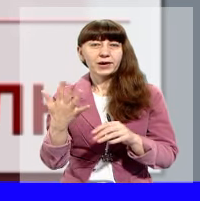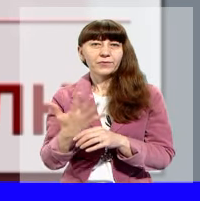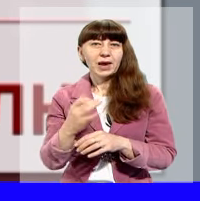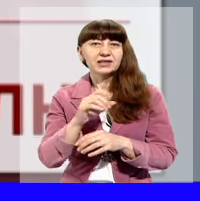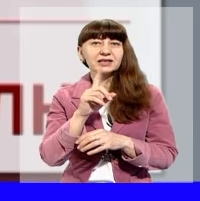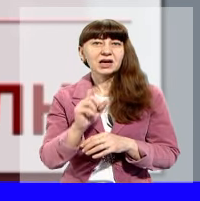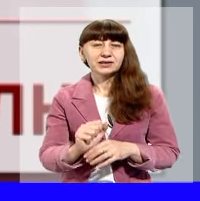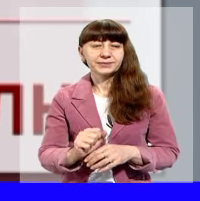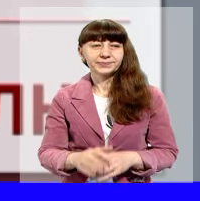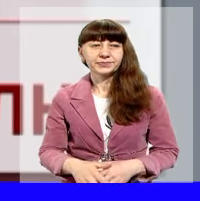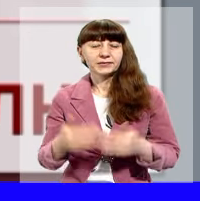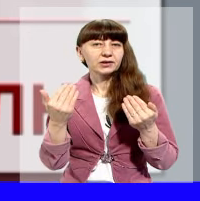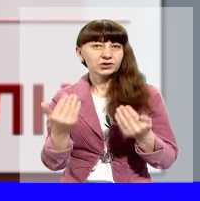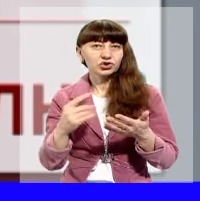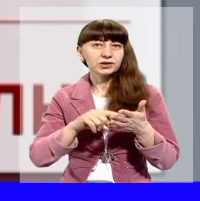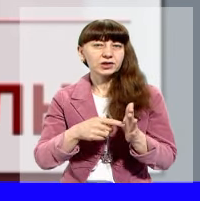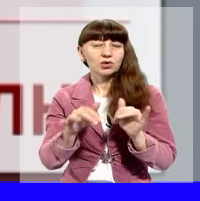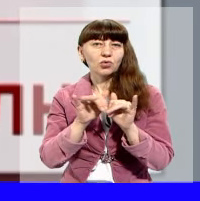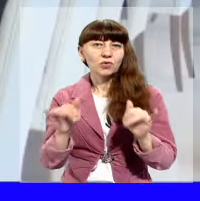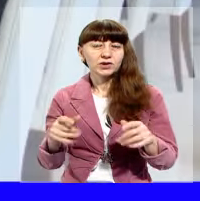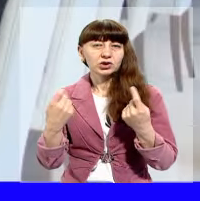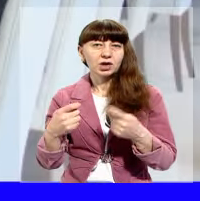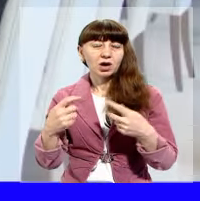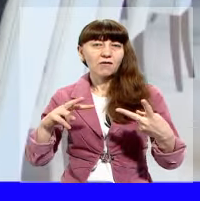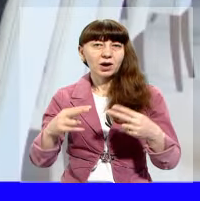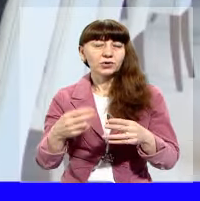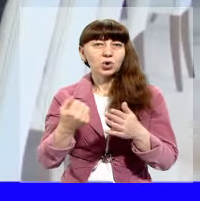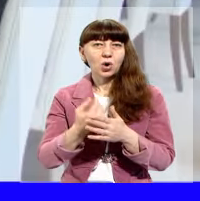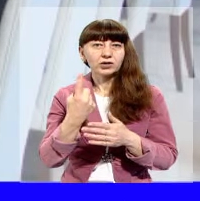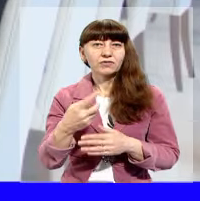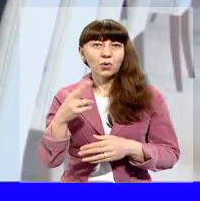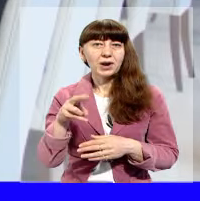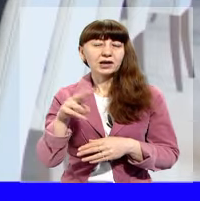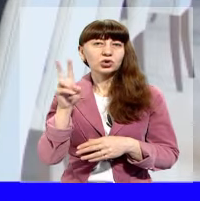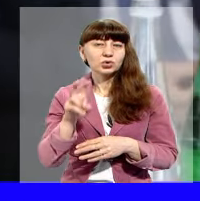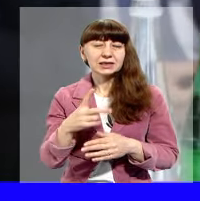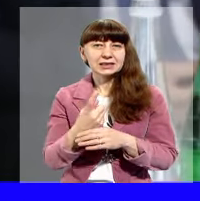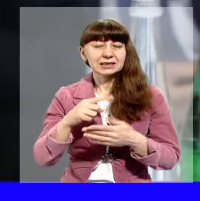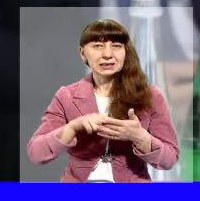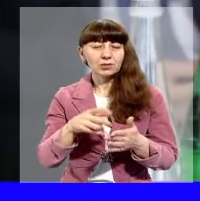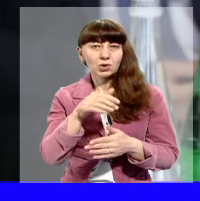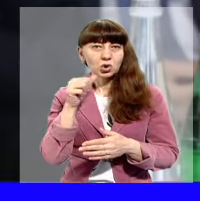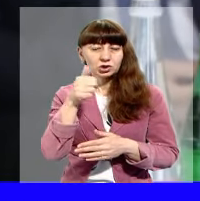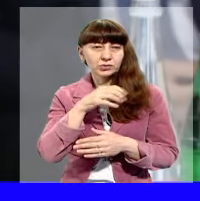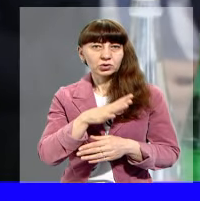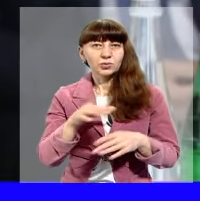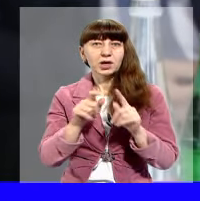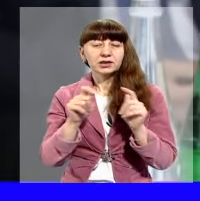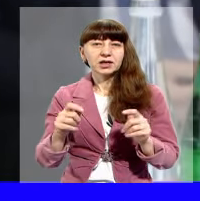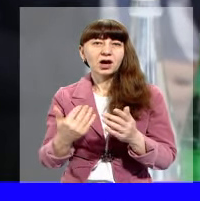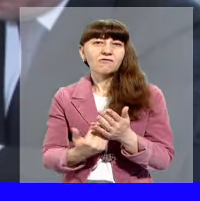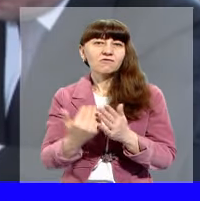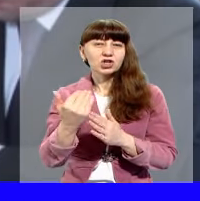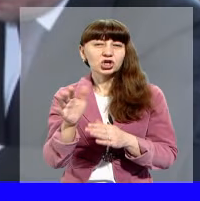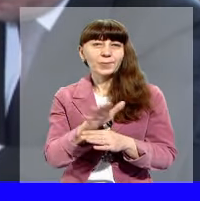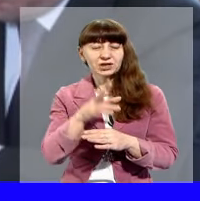айналымын 1 миллиард долларға жеткізу. Осы мақсатта былтыр жоғары мемлекетаралық кеңес құрылған еді. Бүгін соның алғашқы отырысы өтіп,